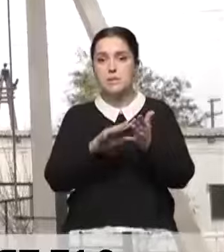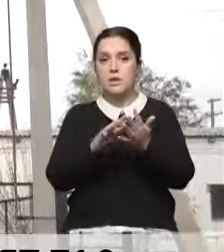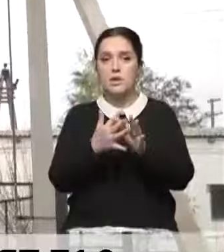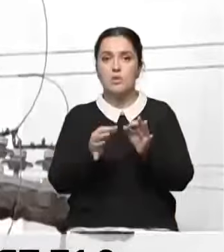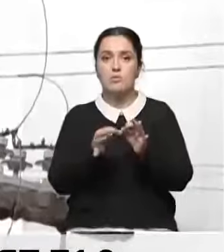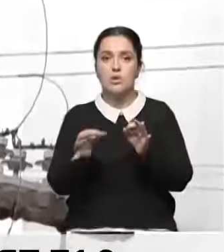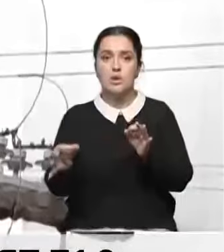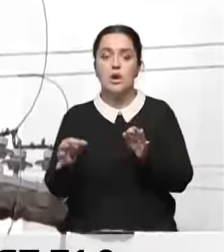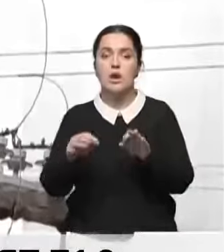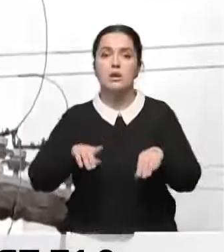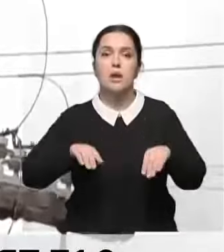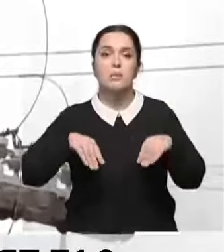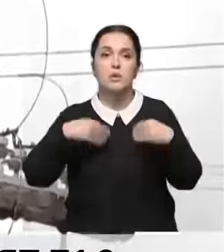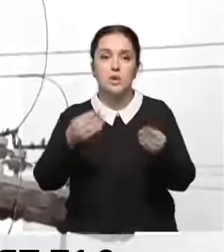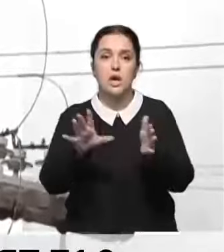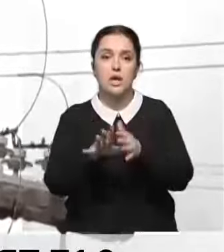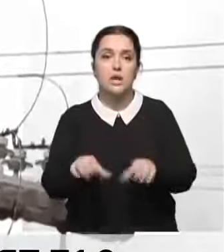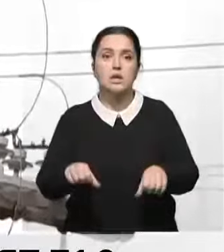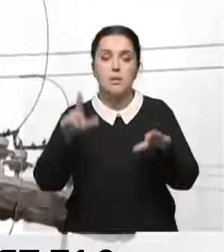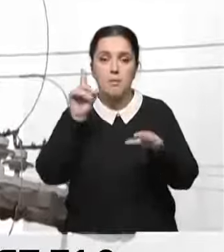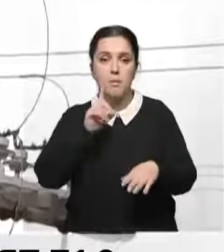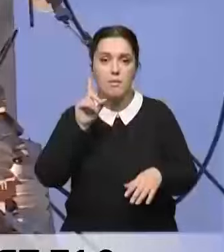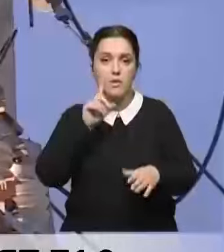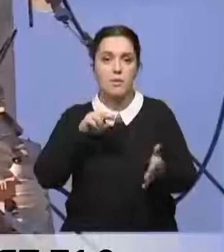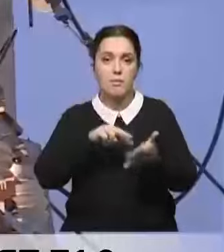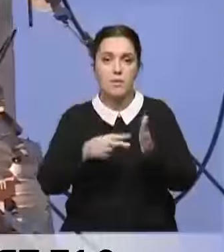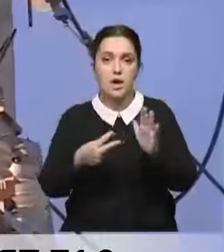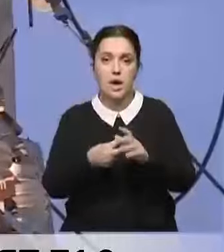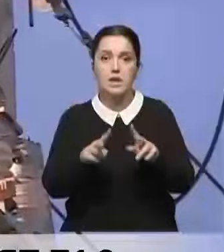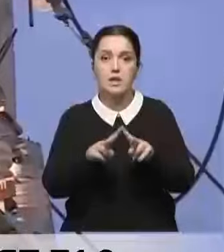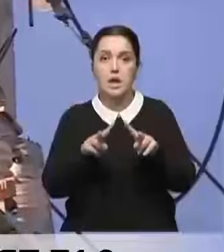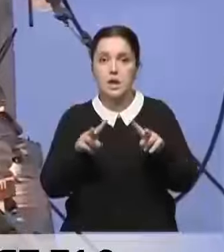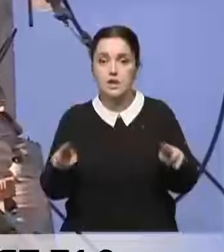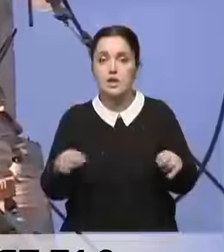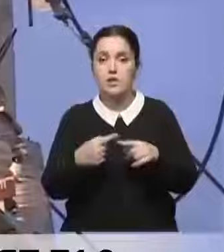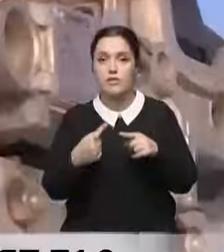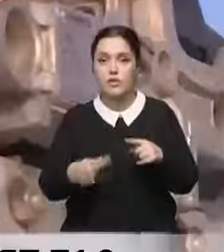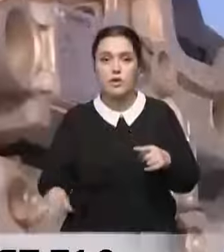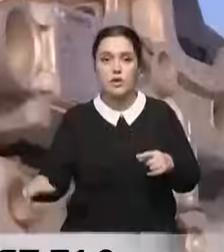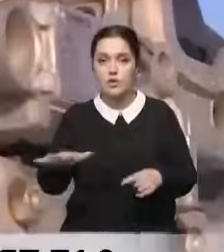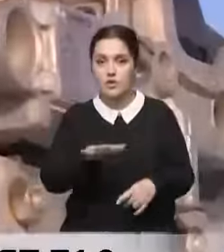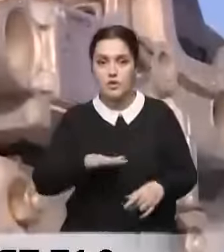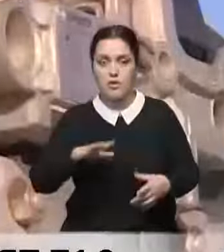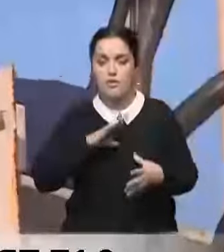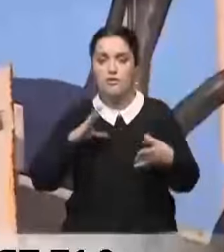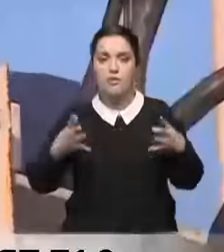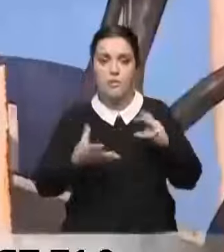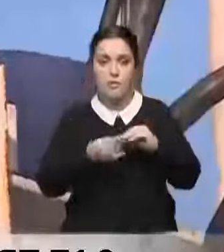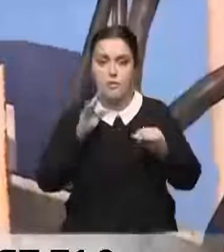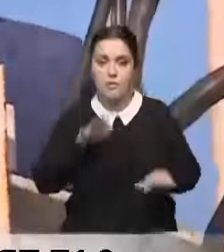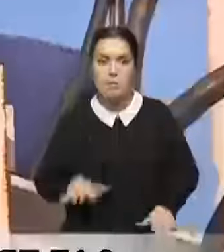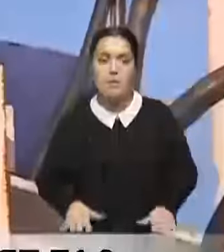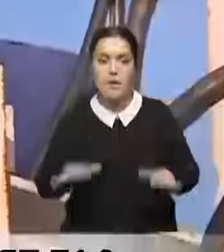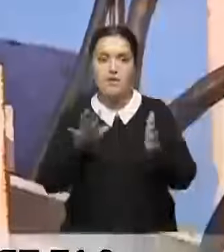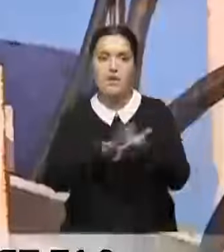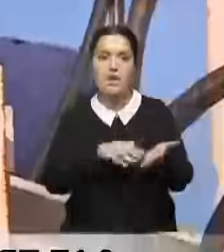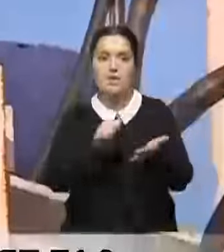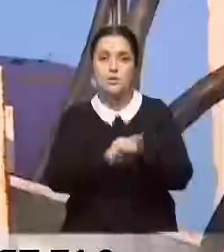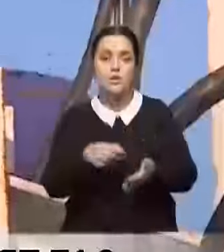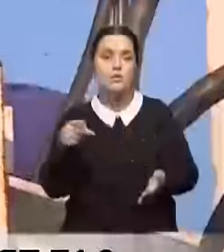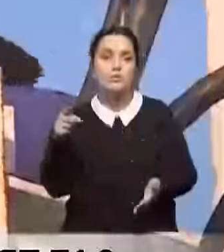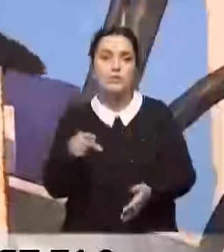37 населенных пунктах. Там подают электричество пока по временной схеме. Такая же картина и в других регионах страны. В общем, паводки разрушили